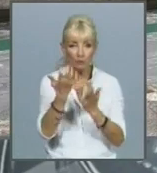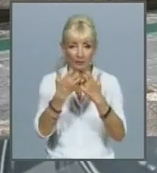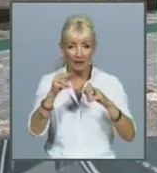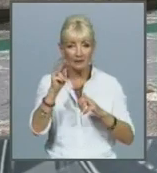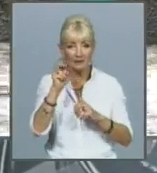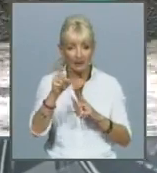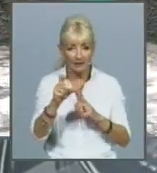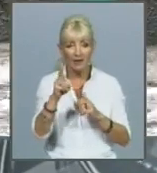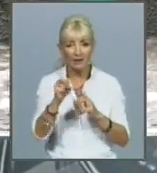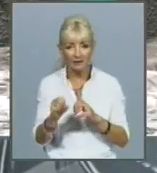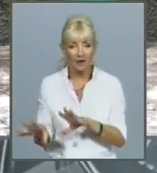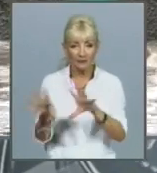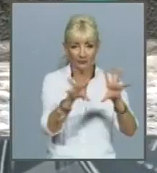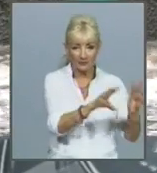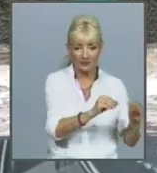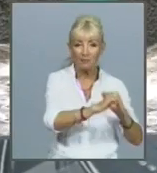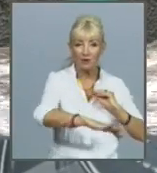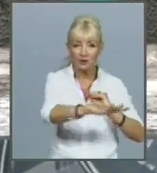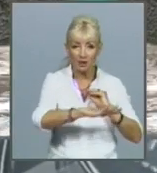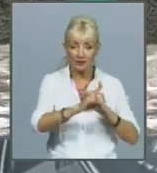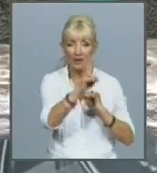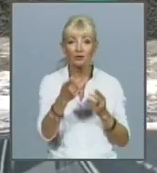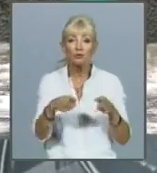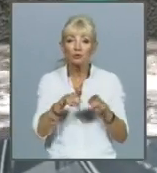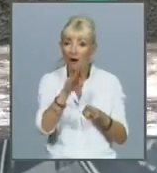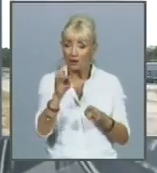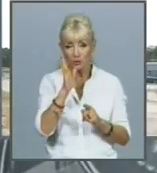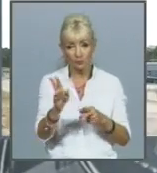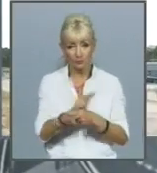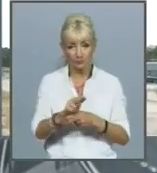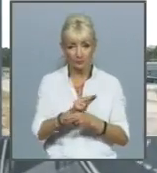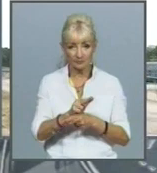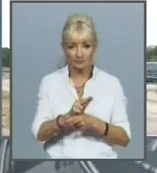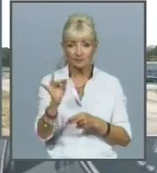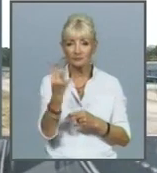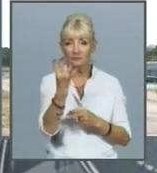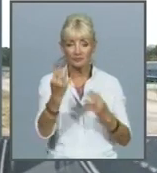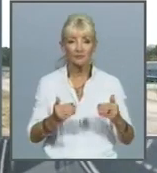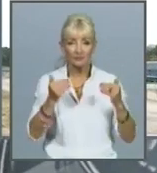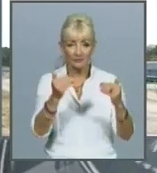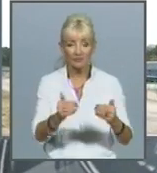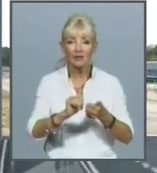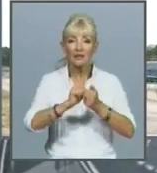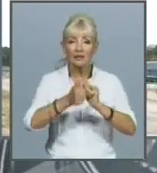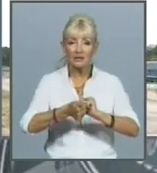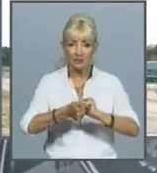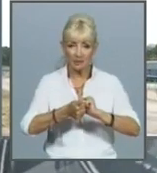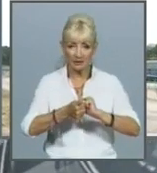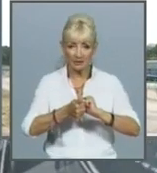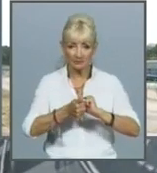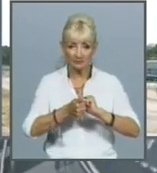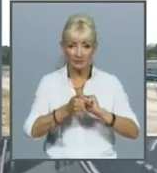та вивезення їх на мулові майданчики, які також будуть реконструйовані. І четвертий комплекс – це заміна